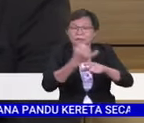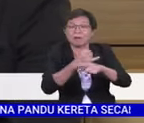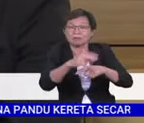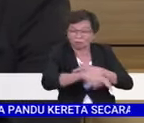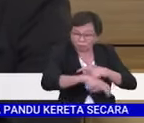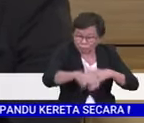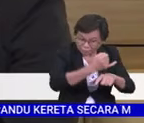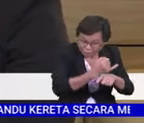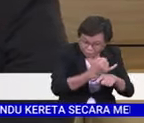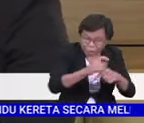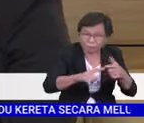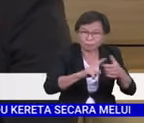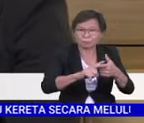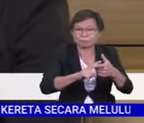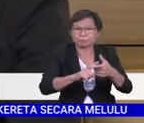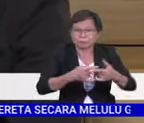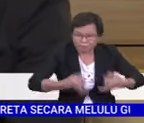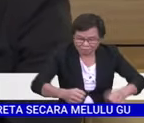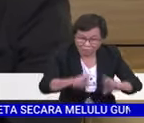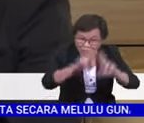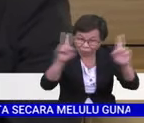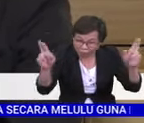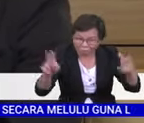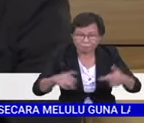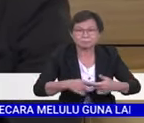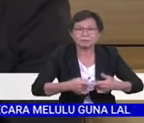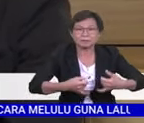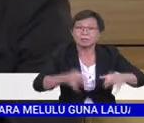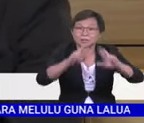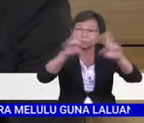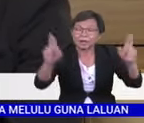in infrastructure skin